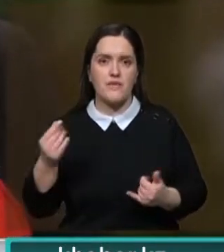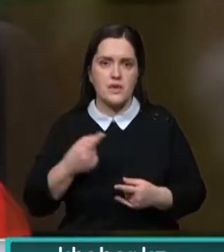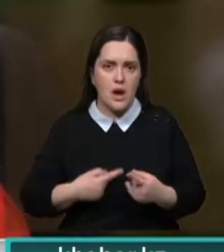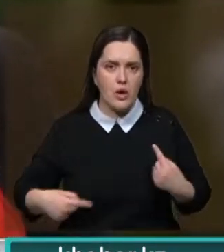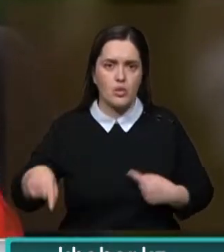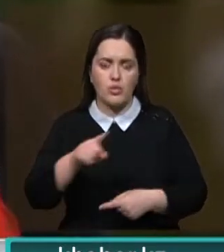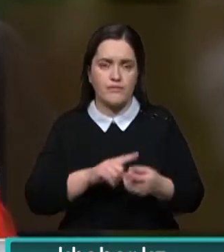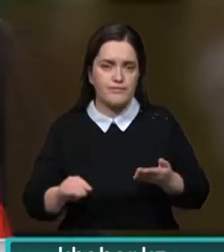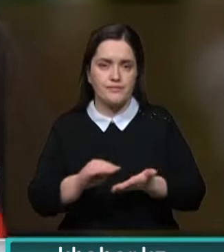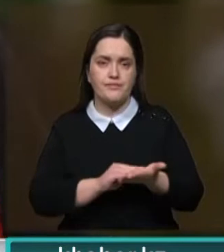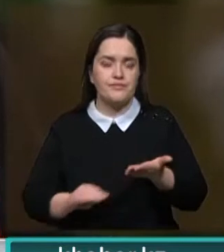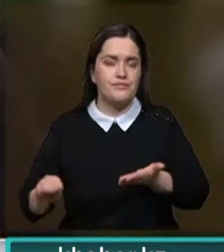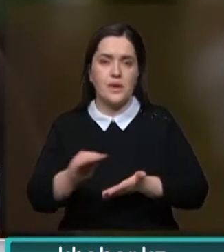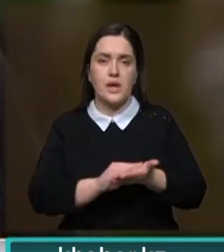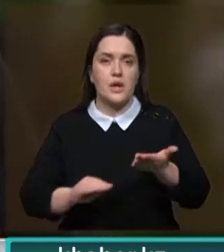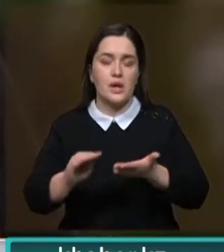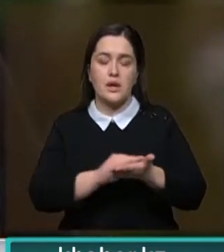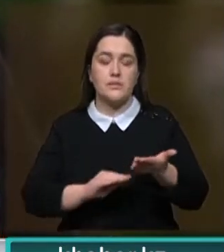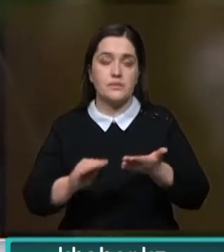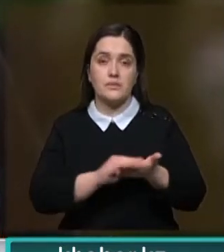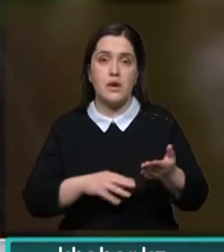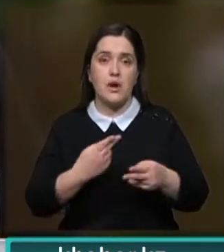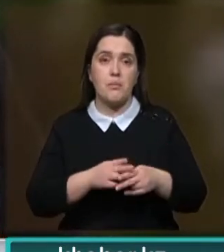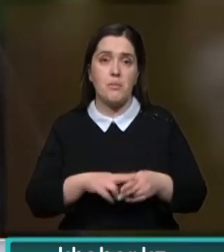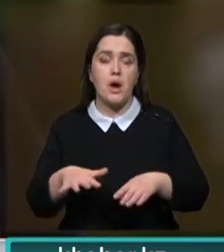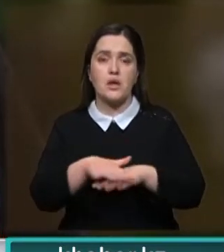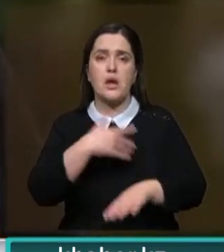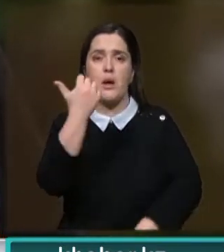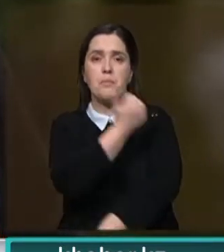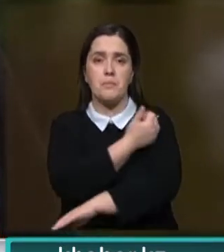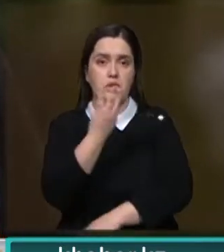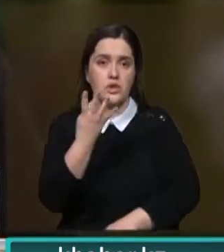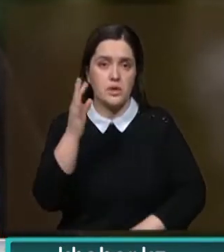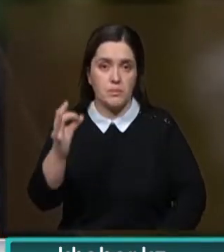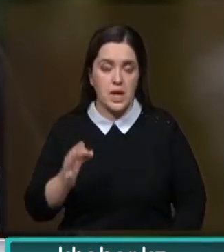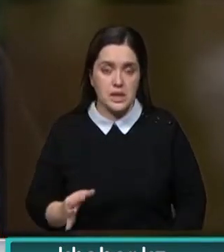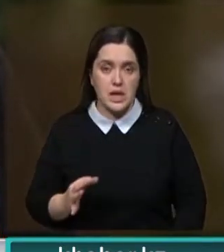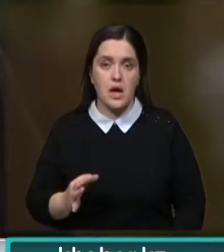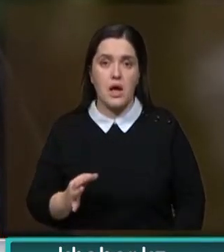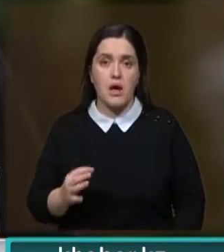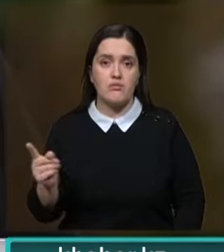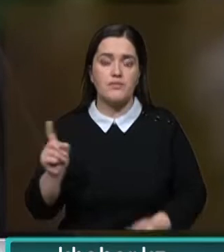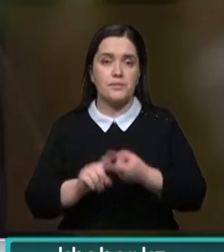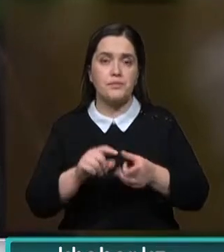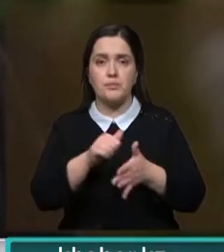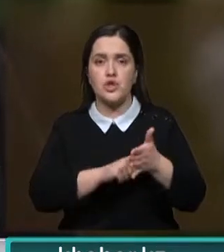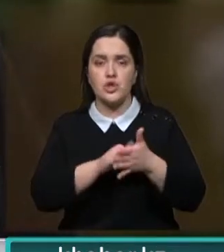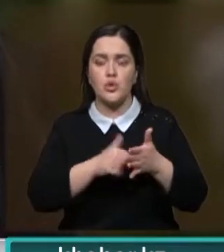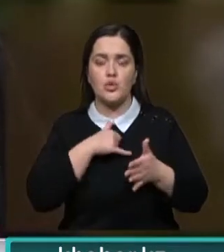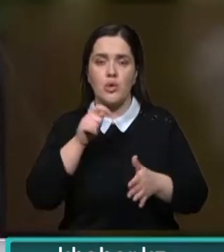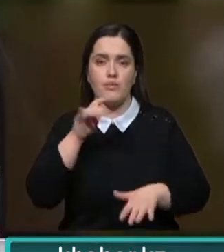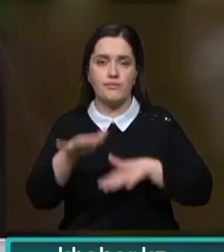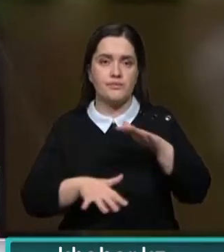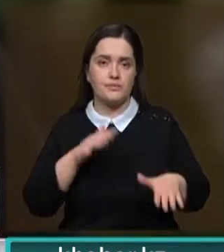К сожалению, только 34% населения страны привиты, и в связи с этим на первом этапе посетителей у нас будет меньше, особенно